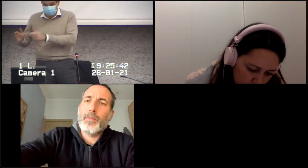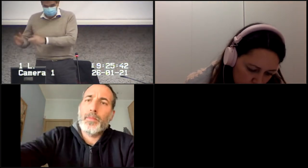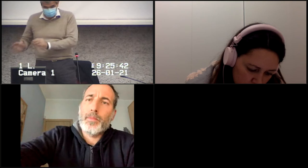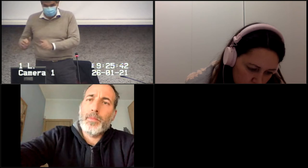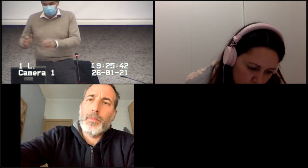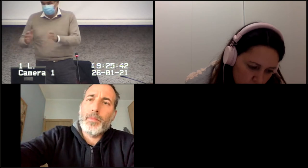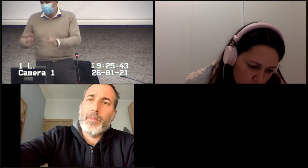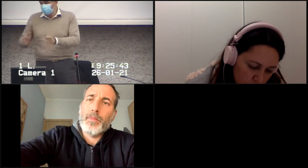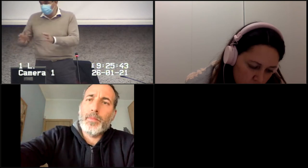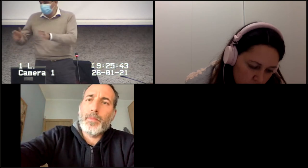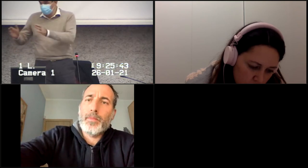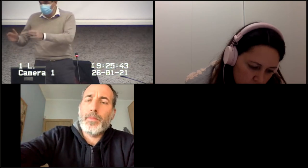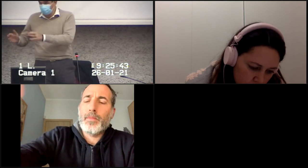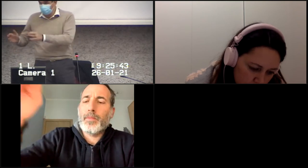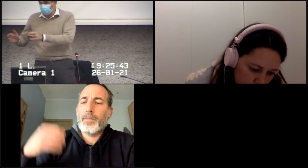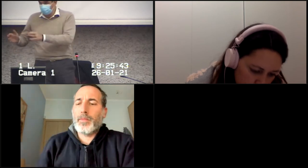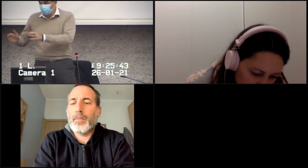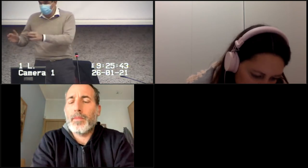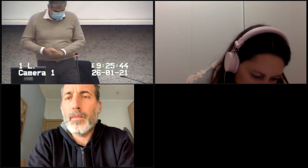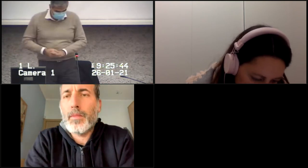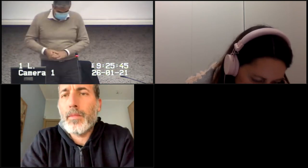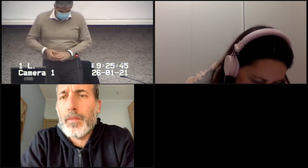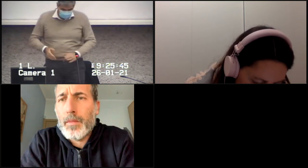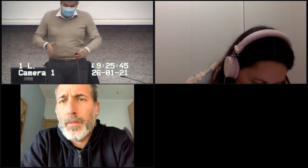fabbricati dismessi o comunque